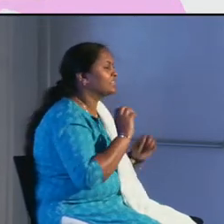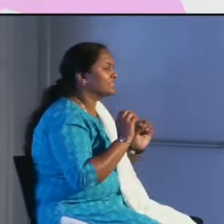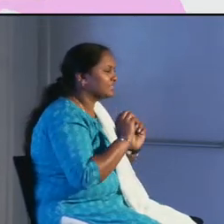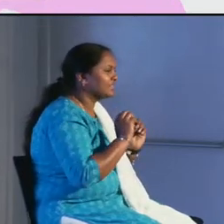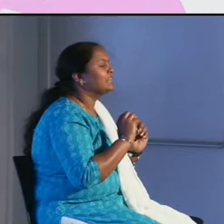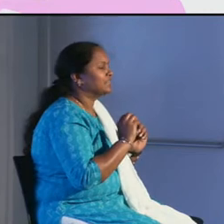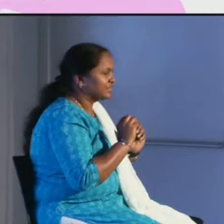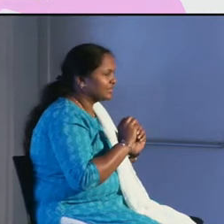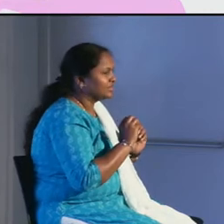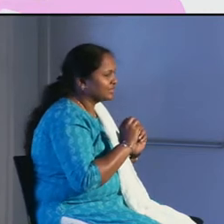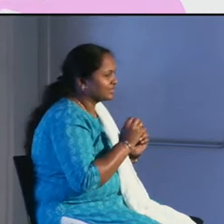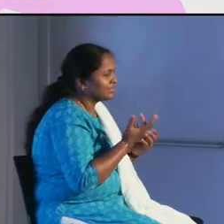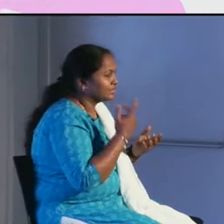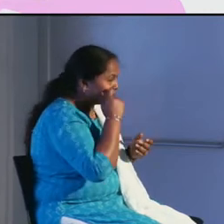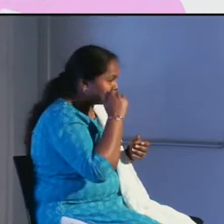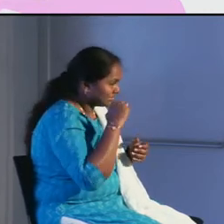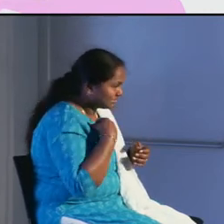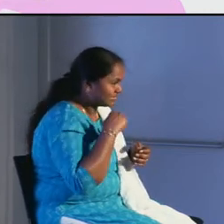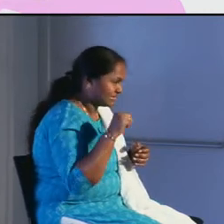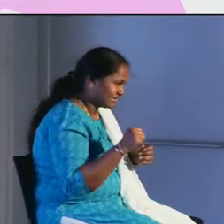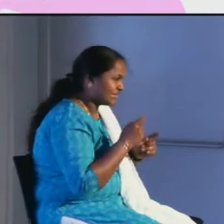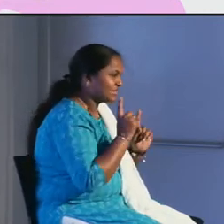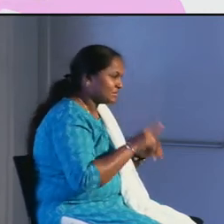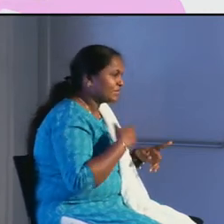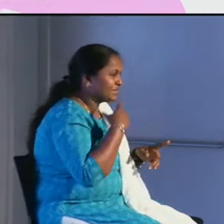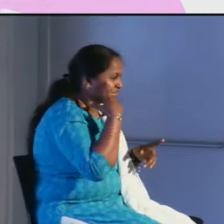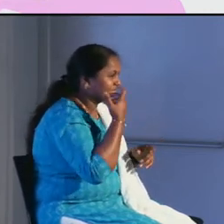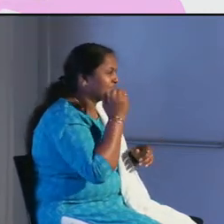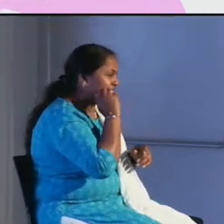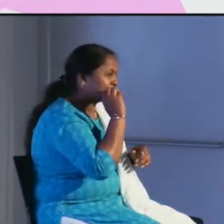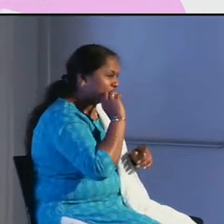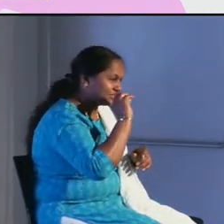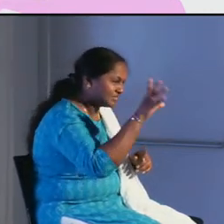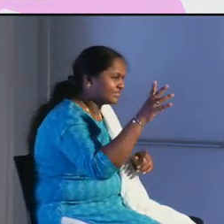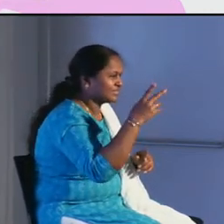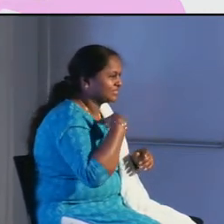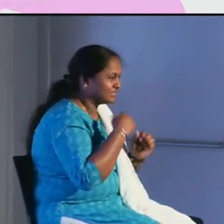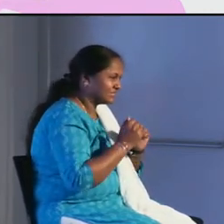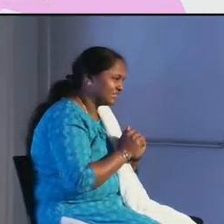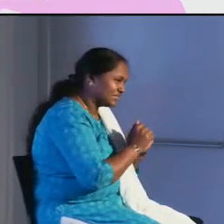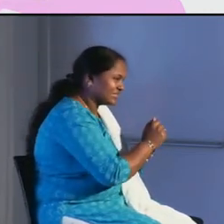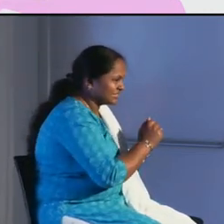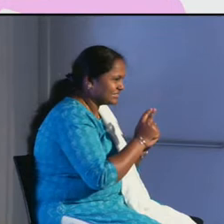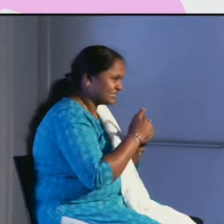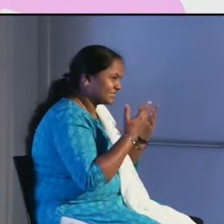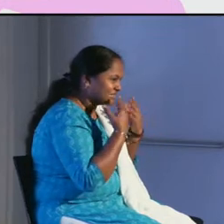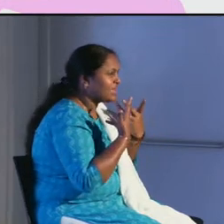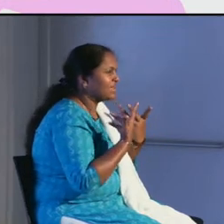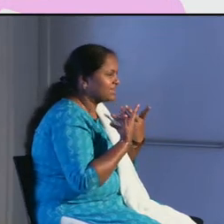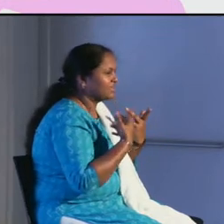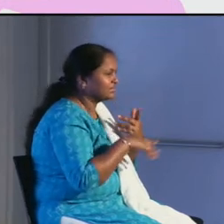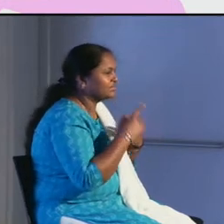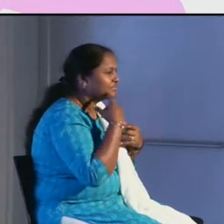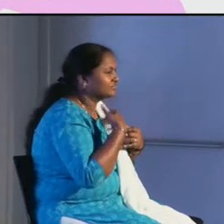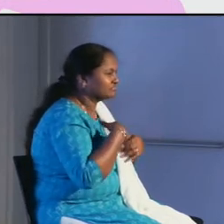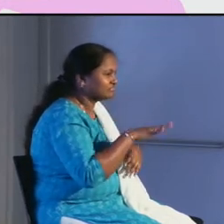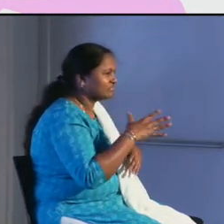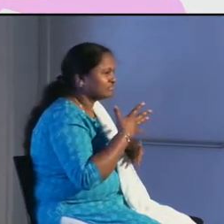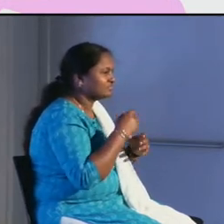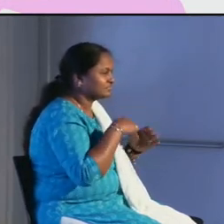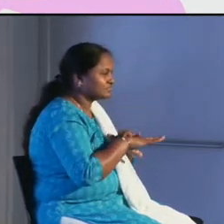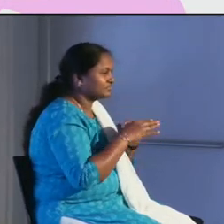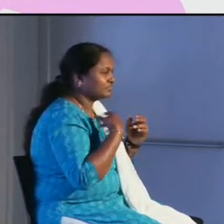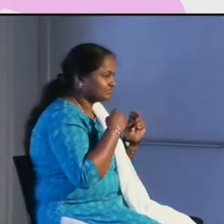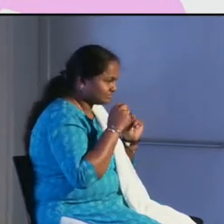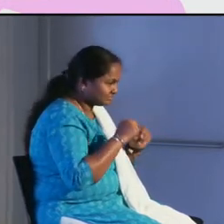don't have any reason over it. We don't have या तो मम्मी को बोलना पड़ता है कि चलो उस पार्क में चलो, उसके पास जाने का मन है, तो नहीं जा सकती मैं। मेरे को आई नीड समबडी एंड आई एम डन